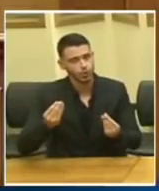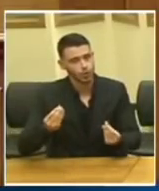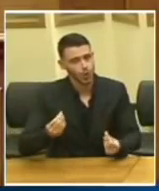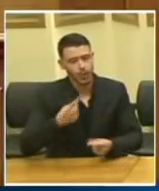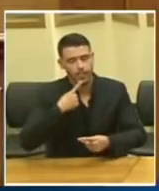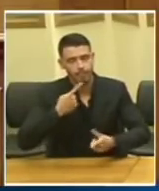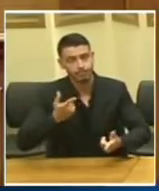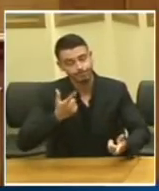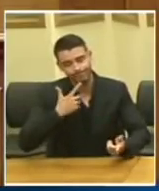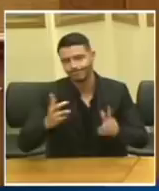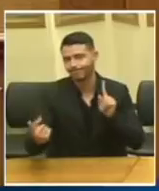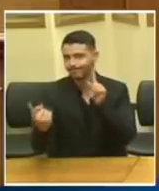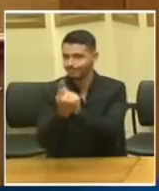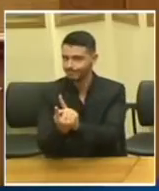Δημοκρατίας